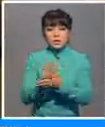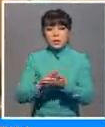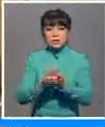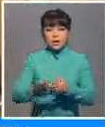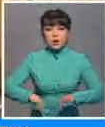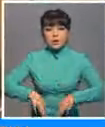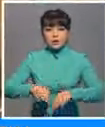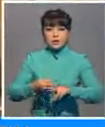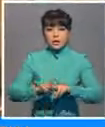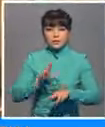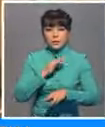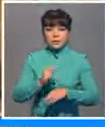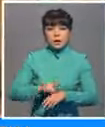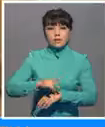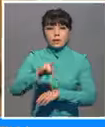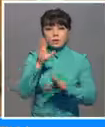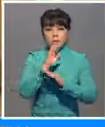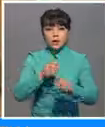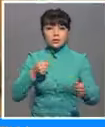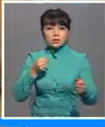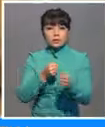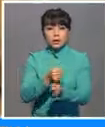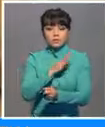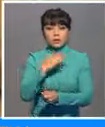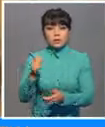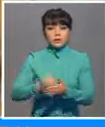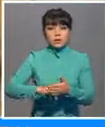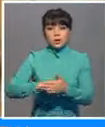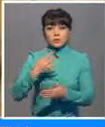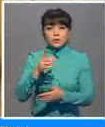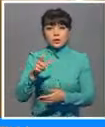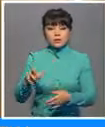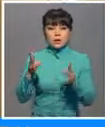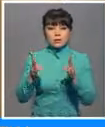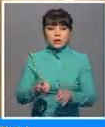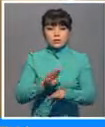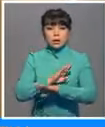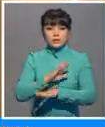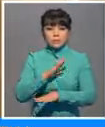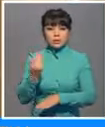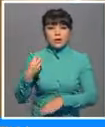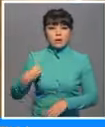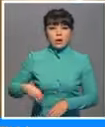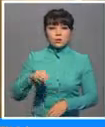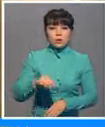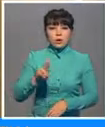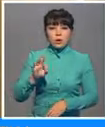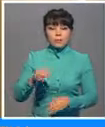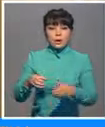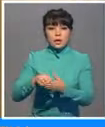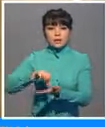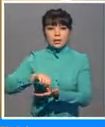қараған күні ұшу-қону алаңында Falcon лайнермен соқтығысты, салдарынан 4 адам қаза тапты. Құрбандардың ішінде француздың Total